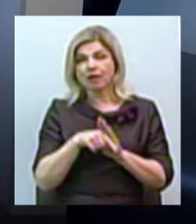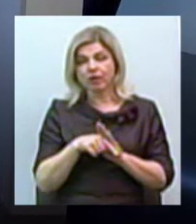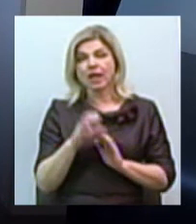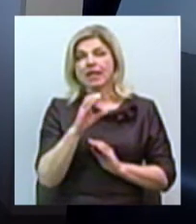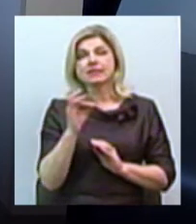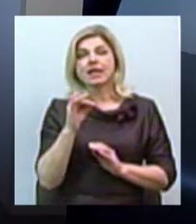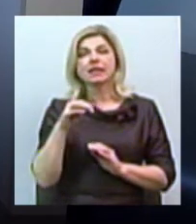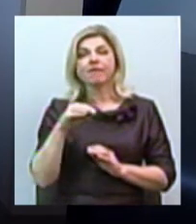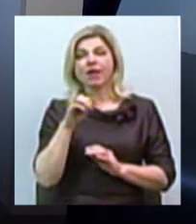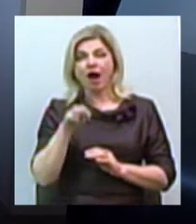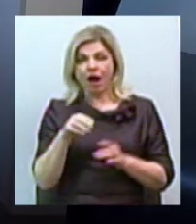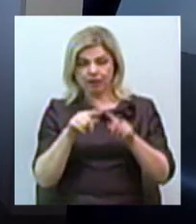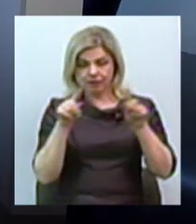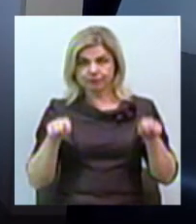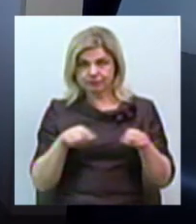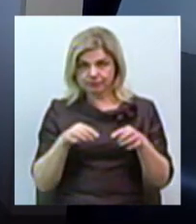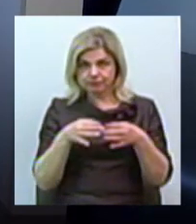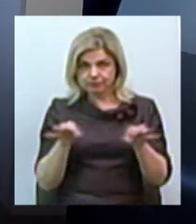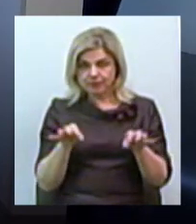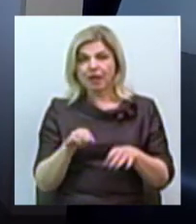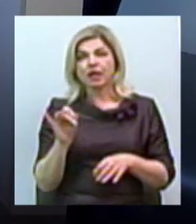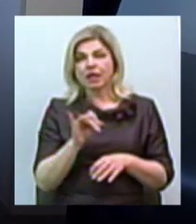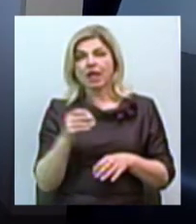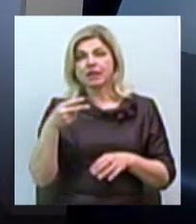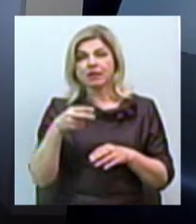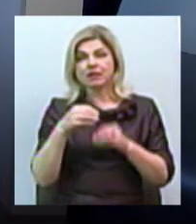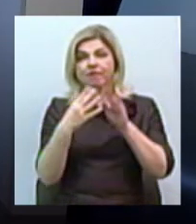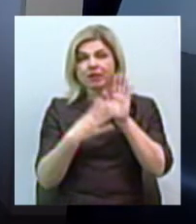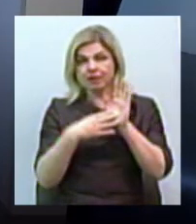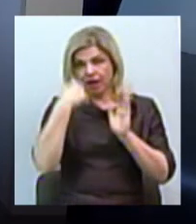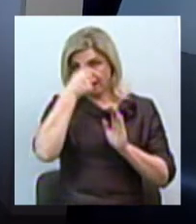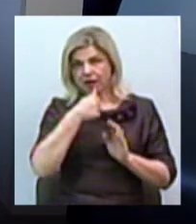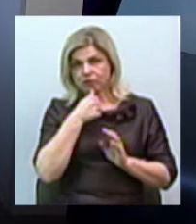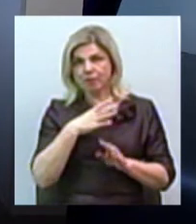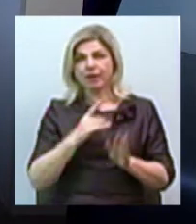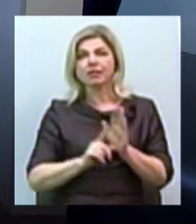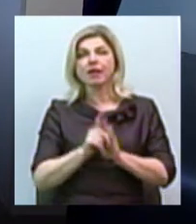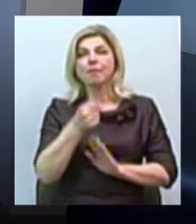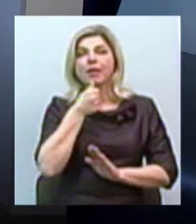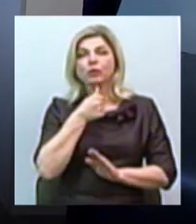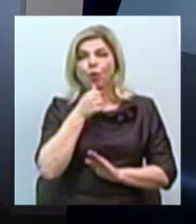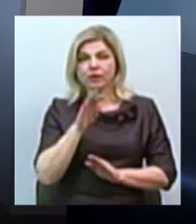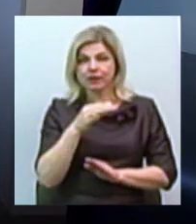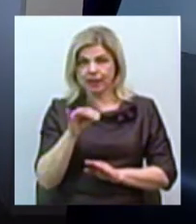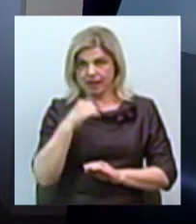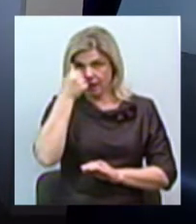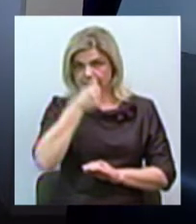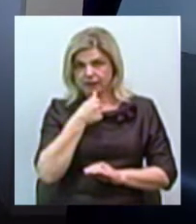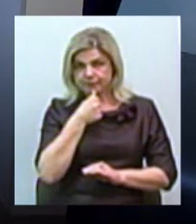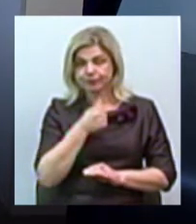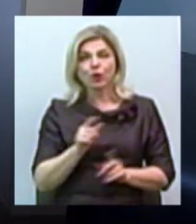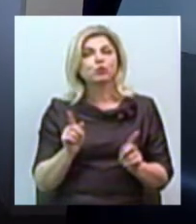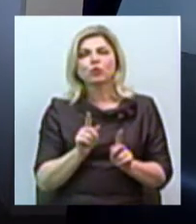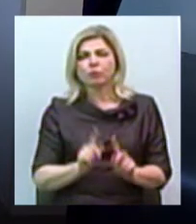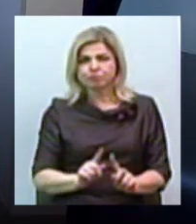носить інноваційний характер, і саме 19-й рік – це був рік пілоту. А в чому